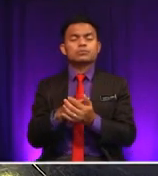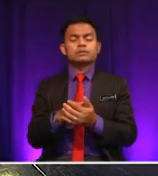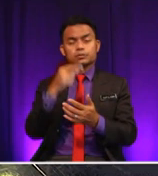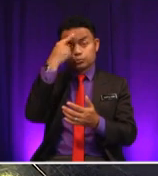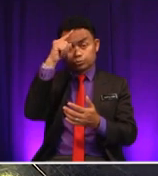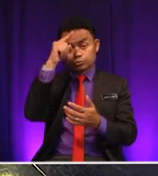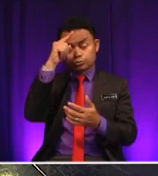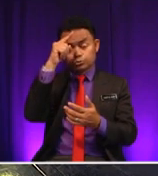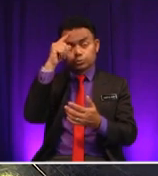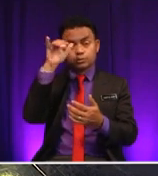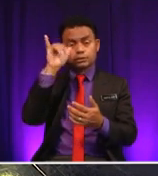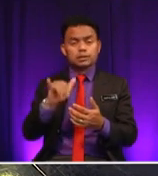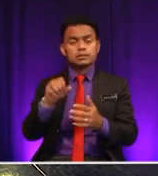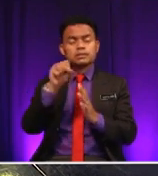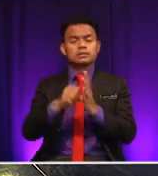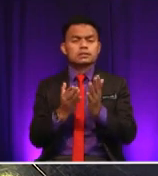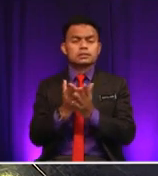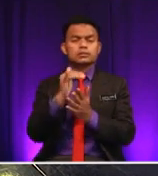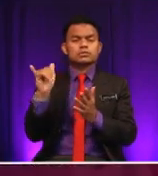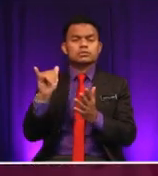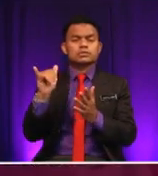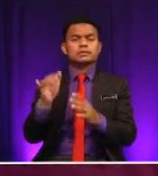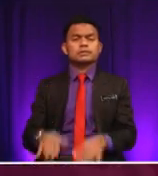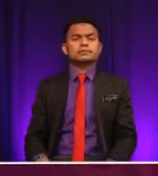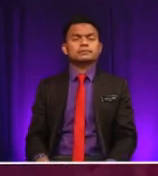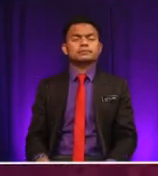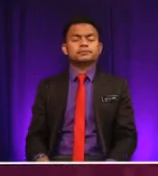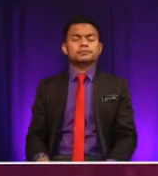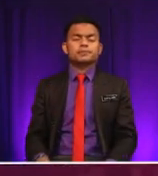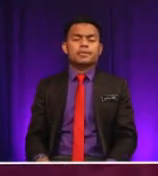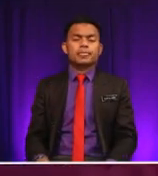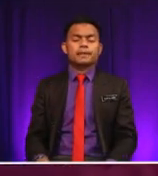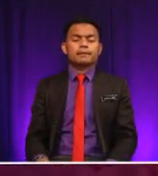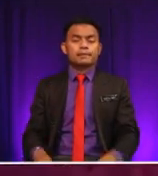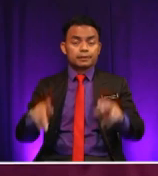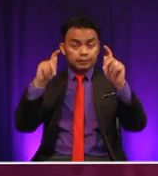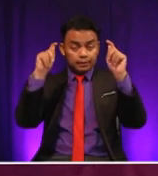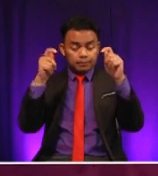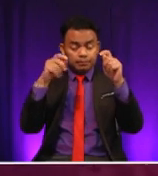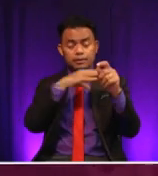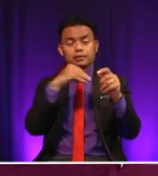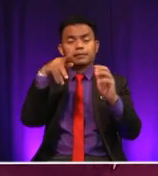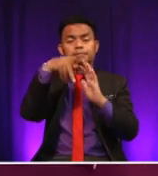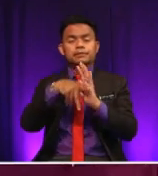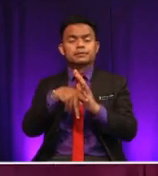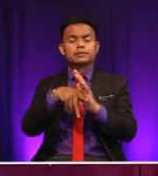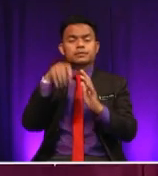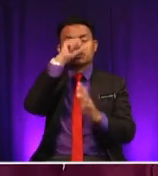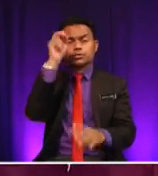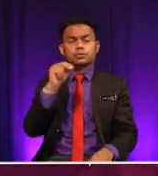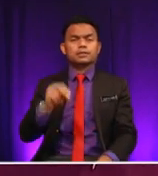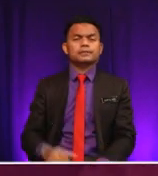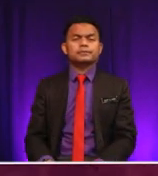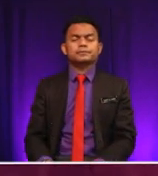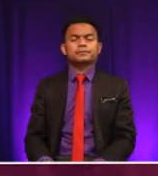seterusnya adalah tema dan persoalan yang dipilih disini pembelajarannya adalah satu poin 2 poin 1 yaitu 3 yaitu bagaimana